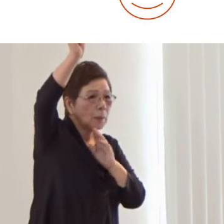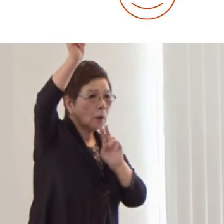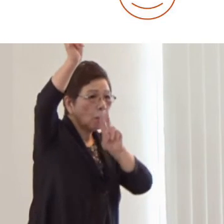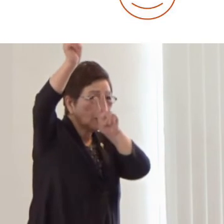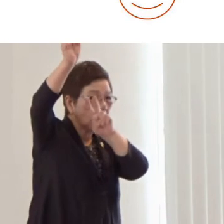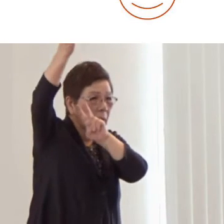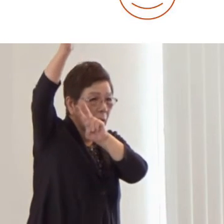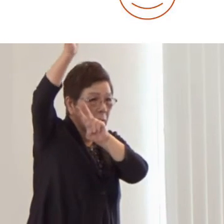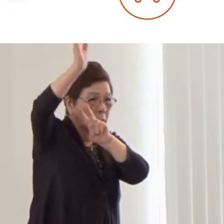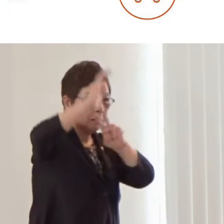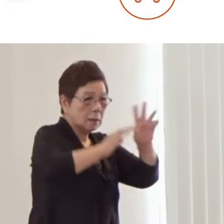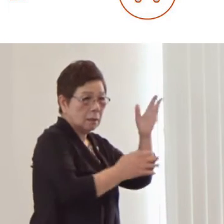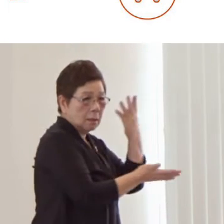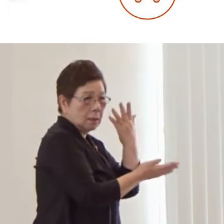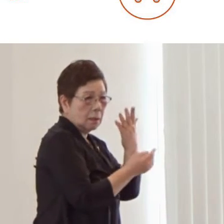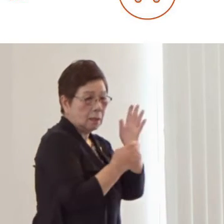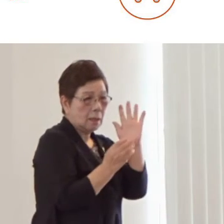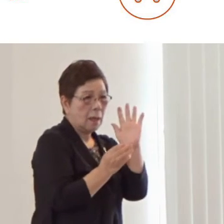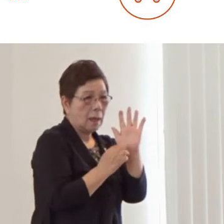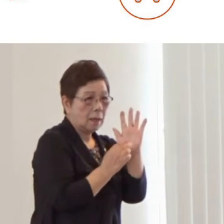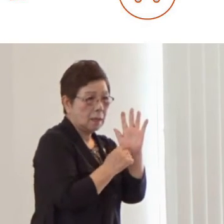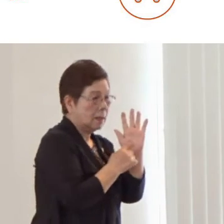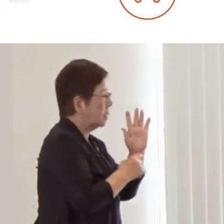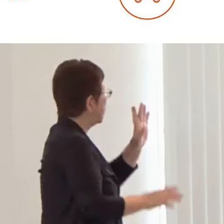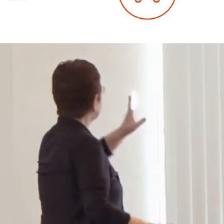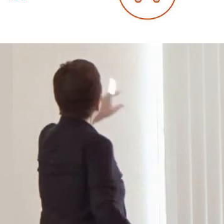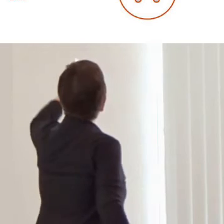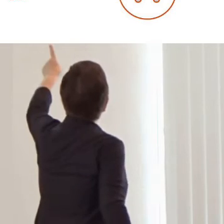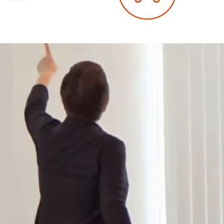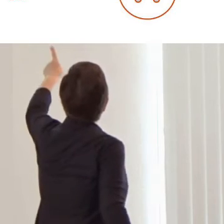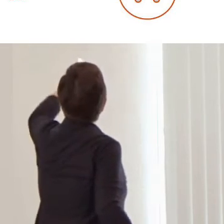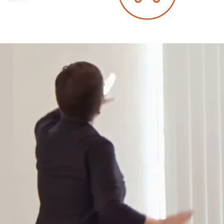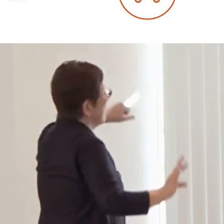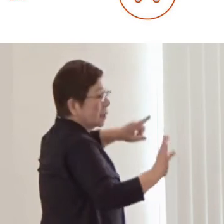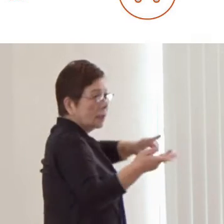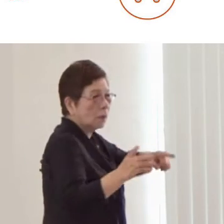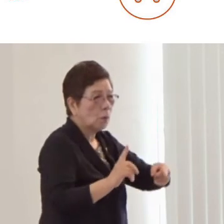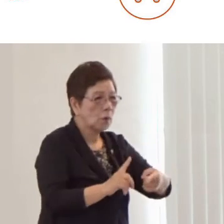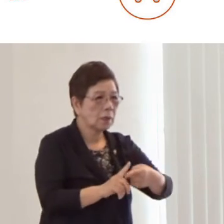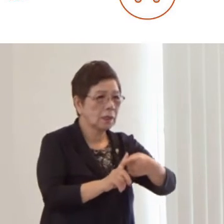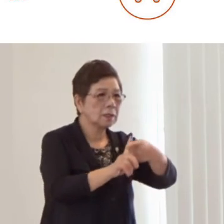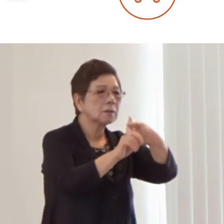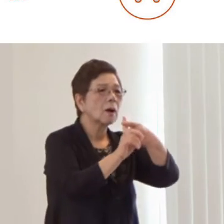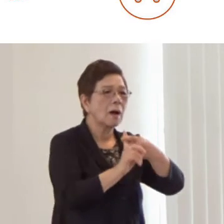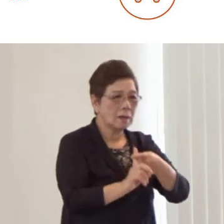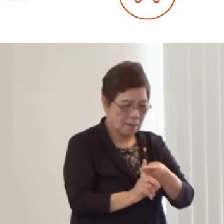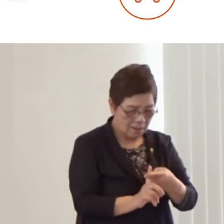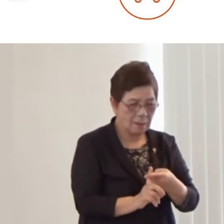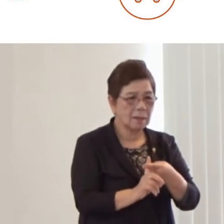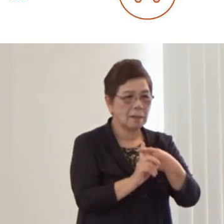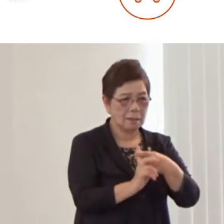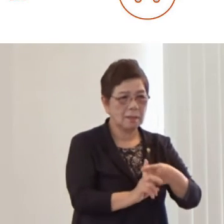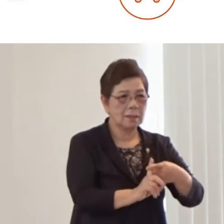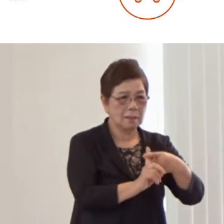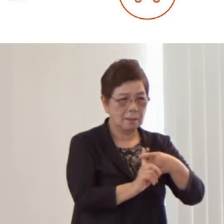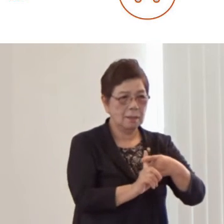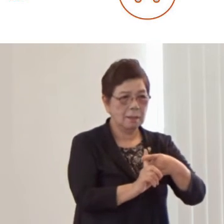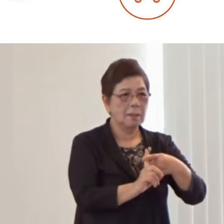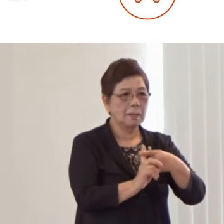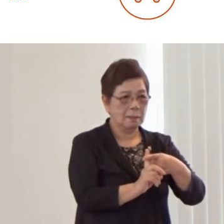しかしキリストがですね、架け橋となってくださった。でこの人も神様の向いたん